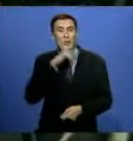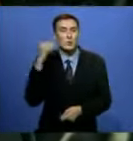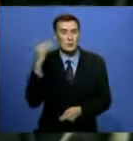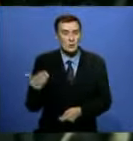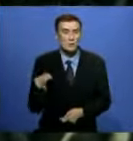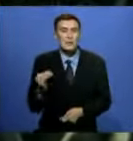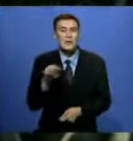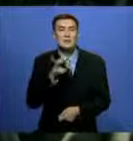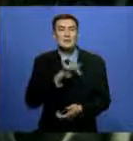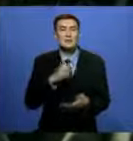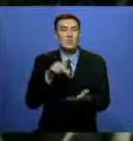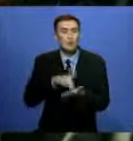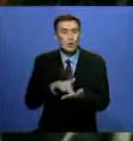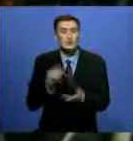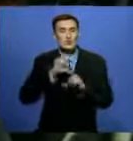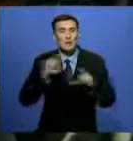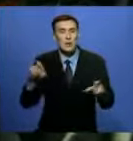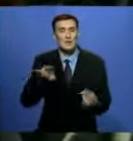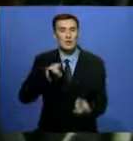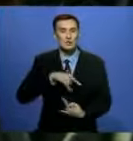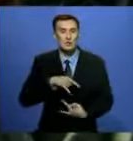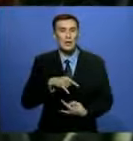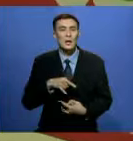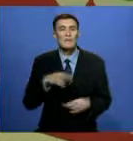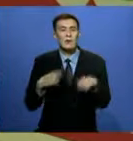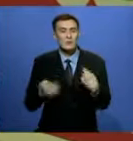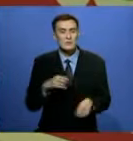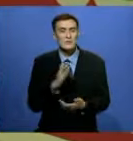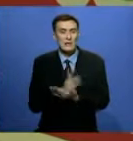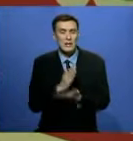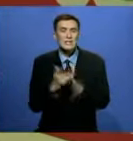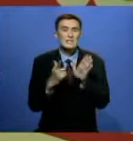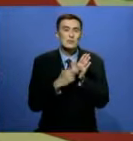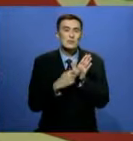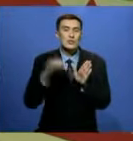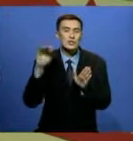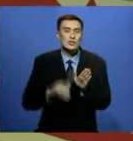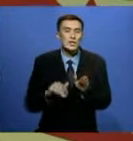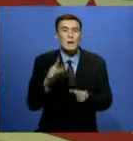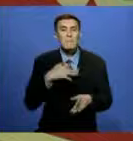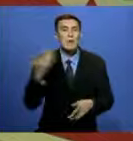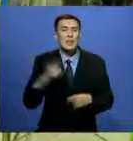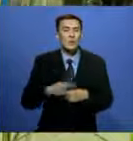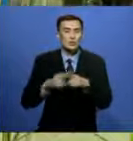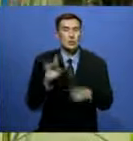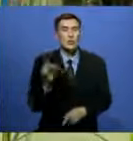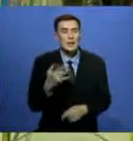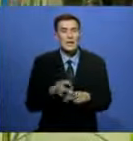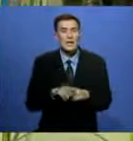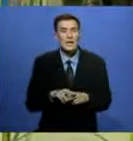В Минске цена одного школьного нано-костюма в розничной сети порядка 700 тысяч белорусских